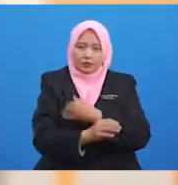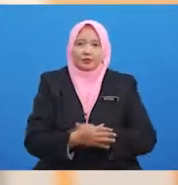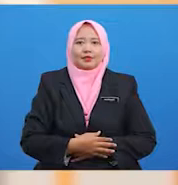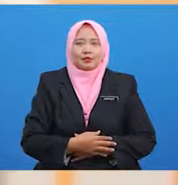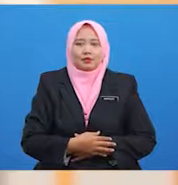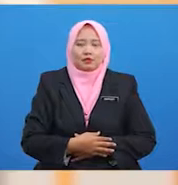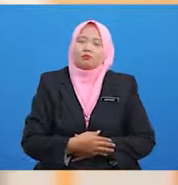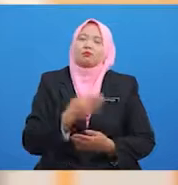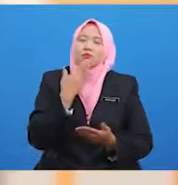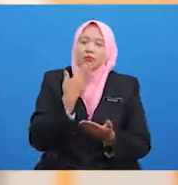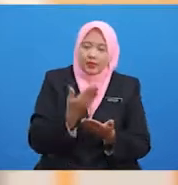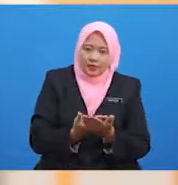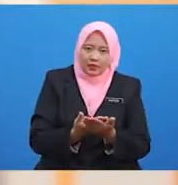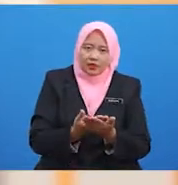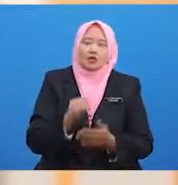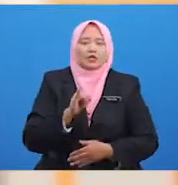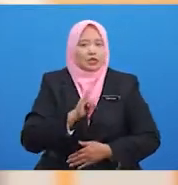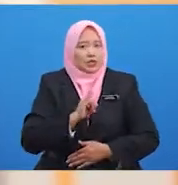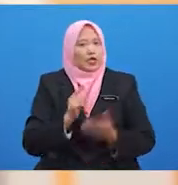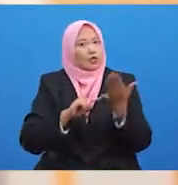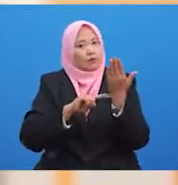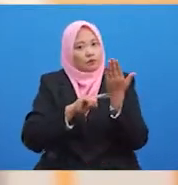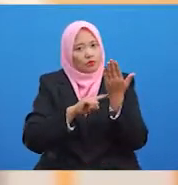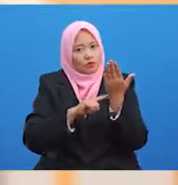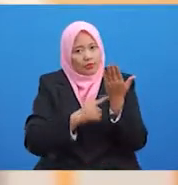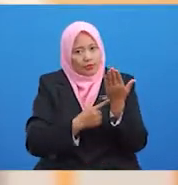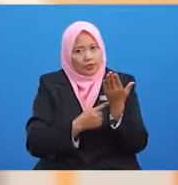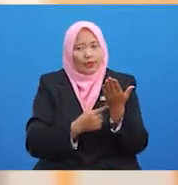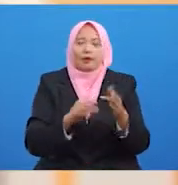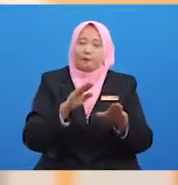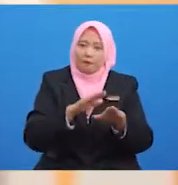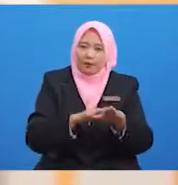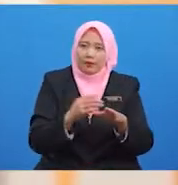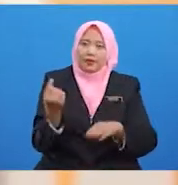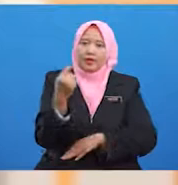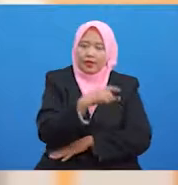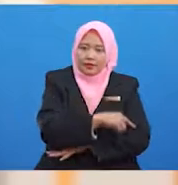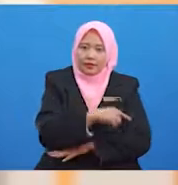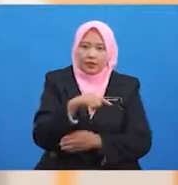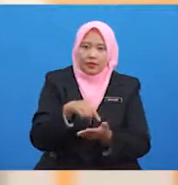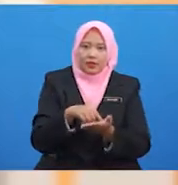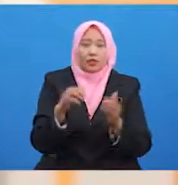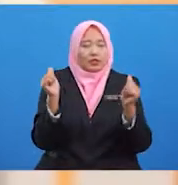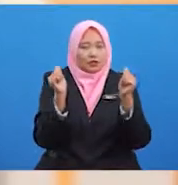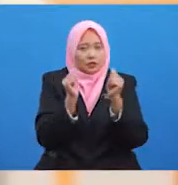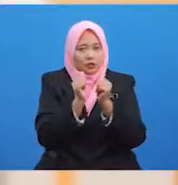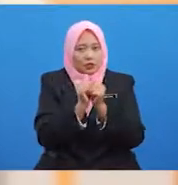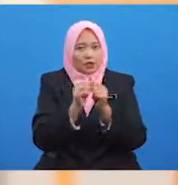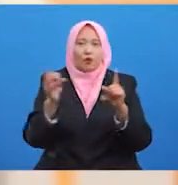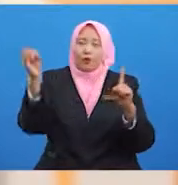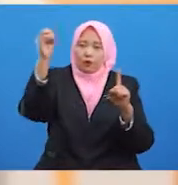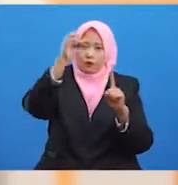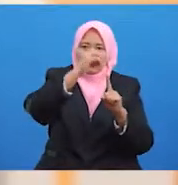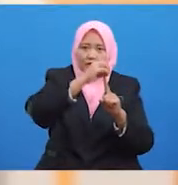Baiklah, cikgu akan mulakan pembelajaran pada hari ini dengan objektif